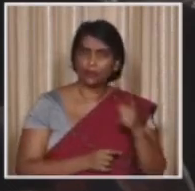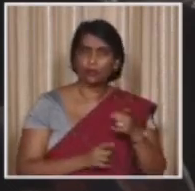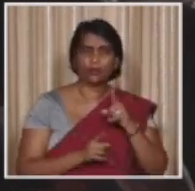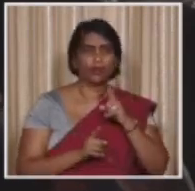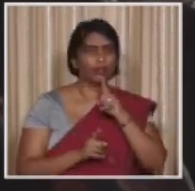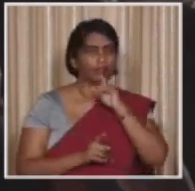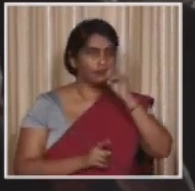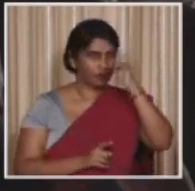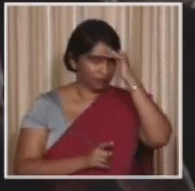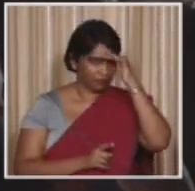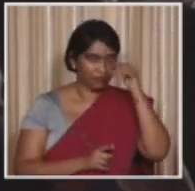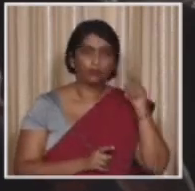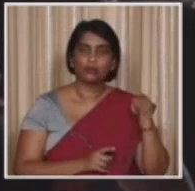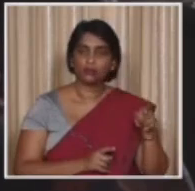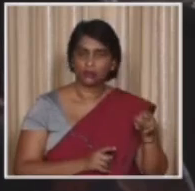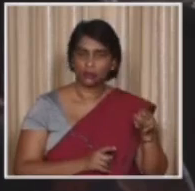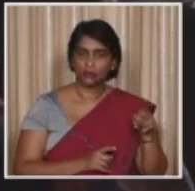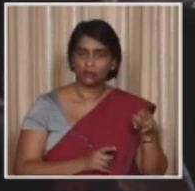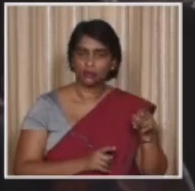කතානායකවරයාට